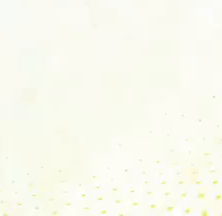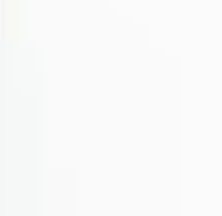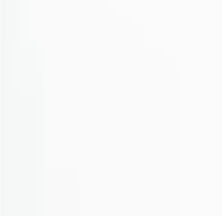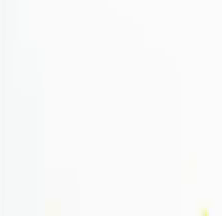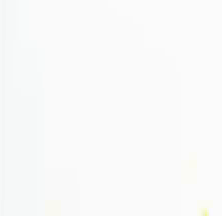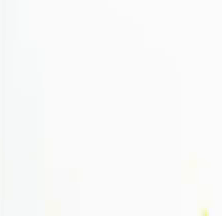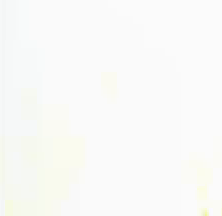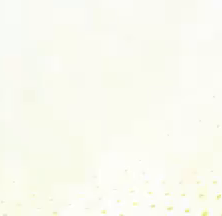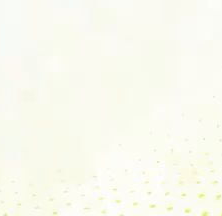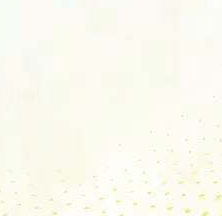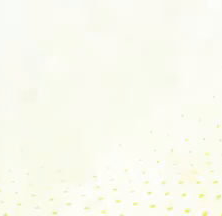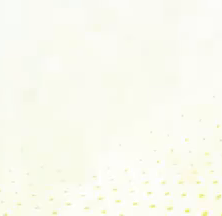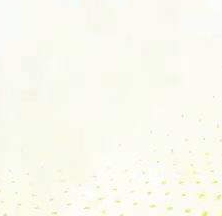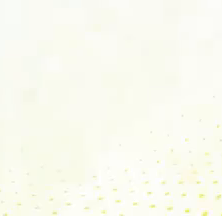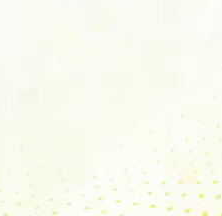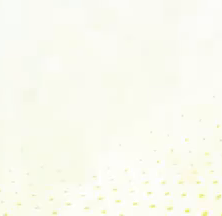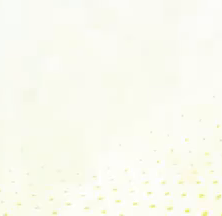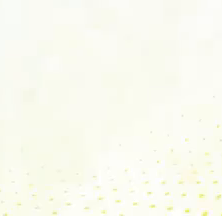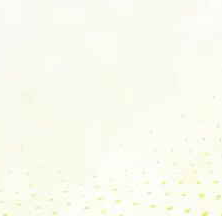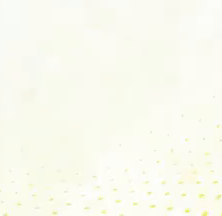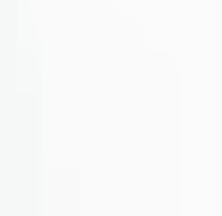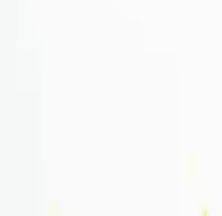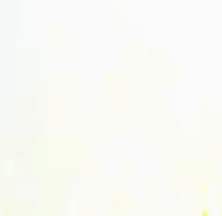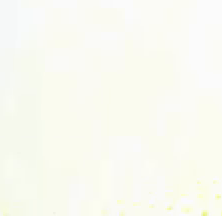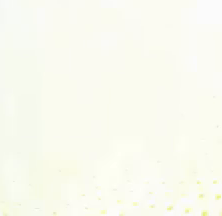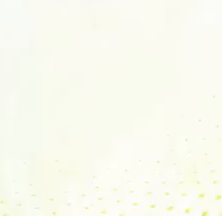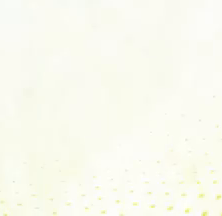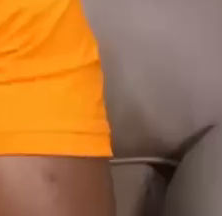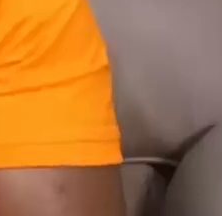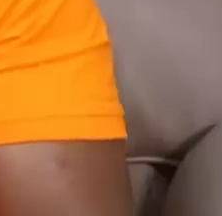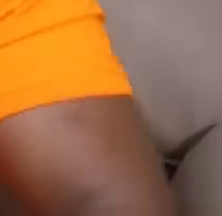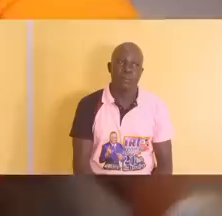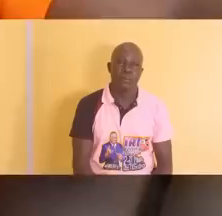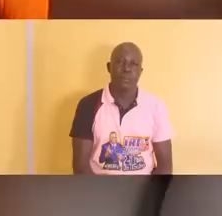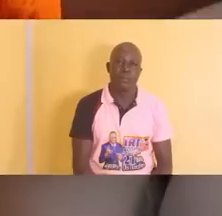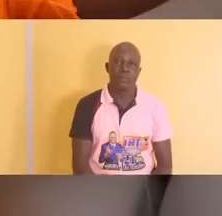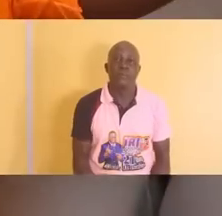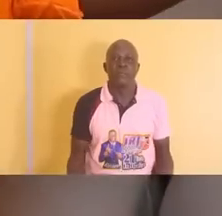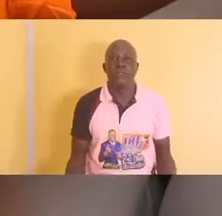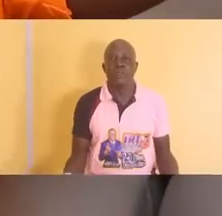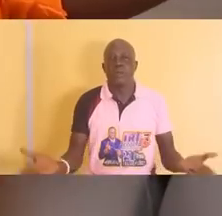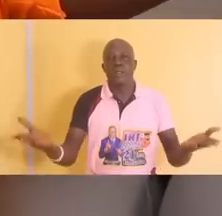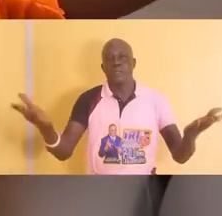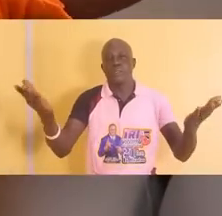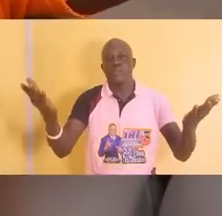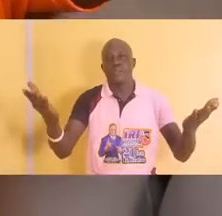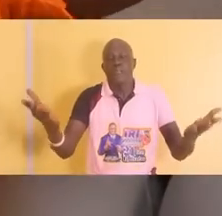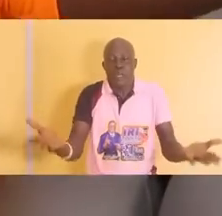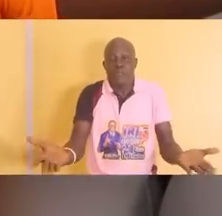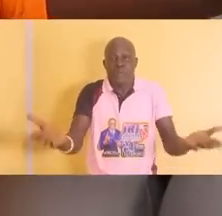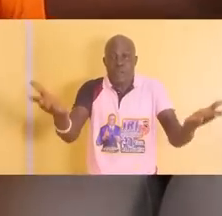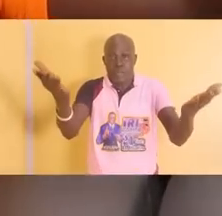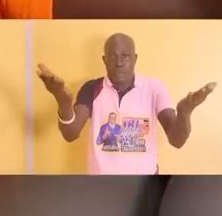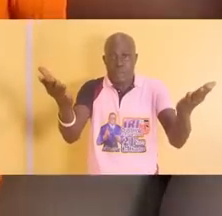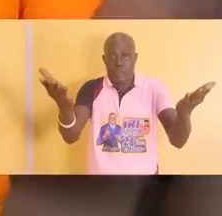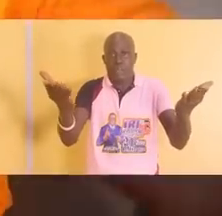tó pé àárí pọ́s but ọlọ́run bá ṣe bí ọba ó jẹ́rìí agbára rẹ̀. Hey, ẹ gbọ́ wọ́n sókè. Lift up your head. Ẹ gbé ọwọ́ sókè. Lift